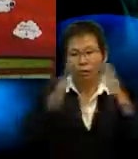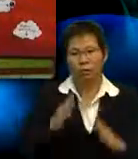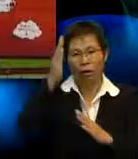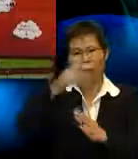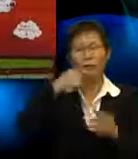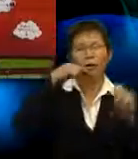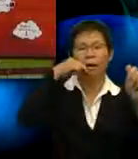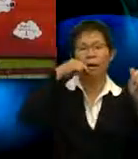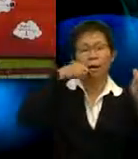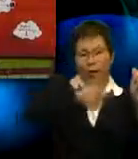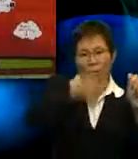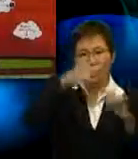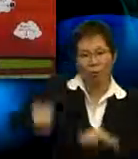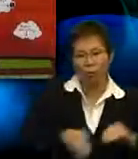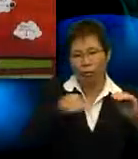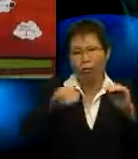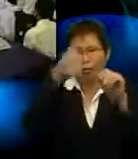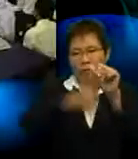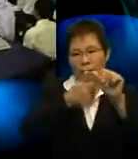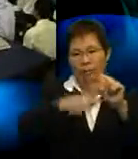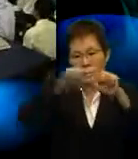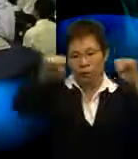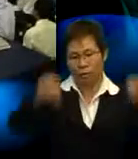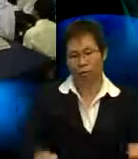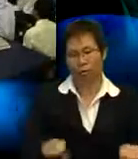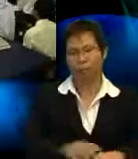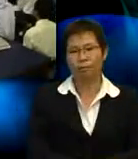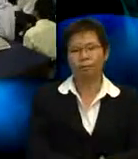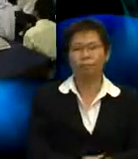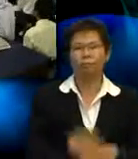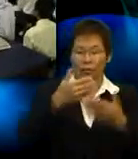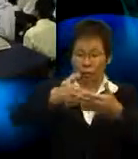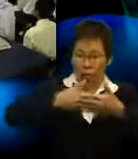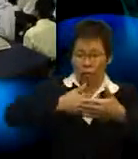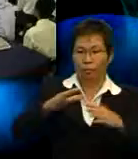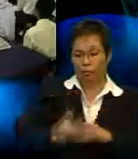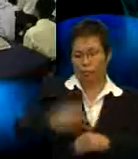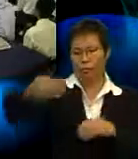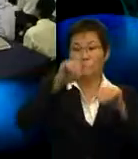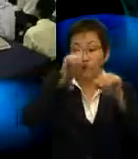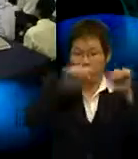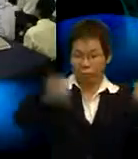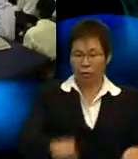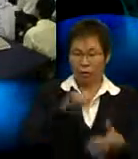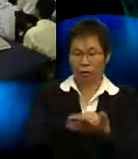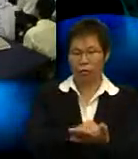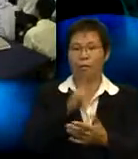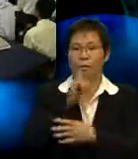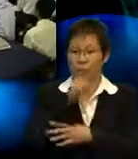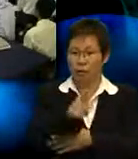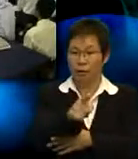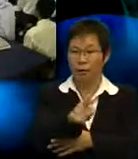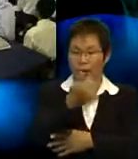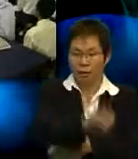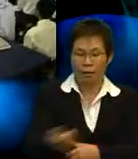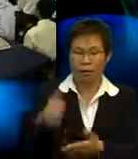kamu untuk bergerak bagi setiap stesen. Okey, sebelum meninggalkan setiap stesen itu, pastikan